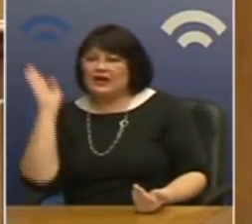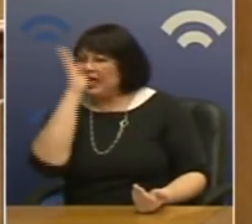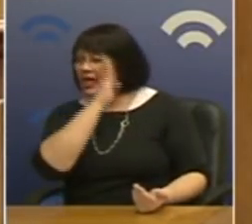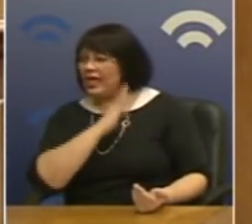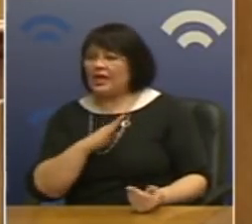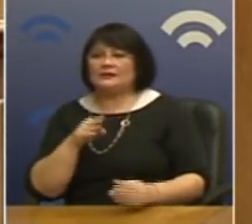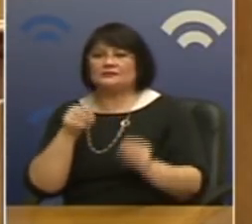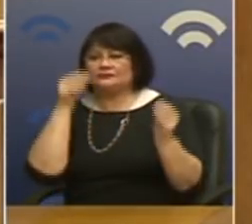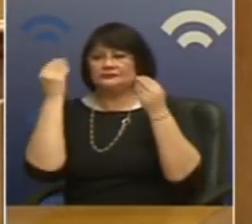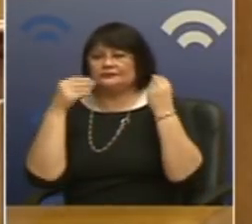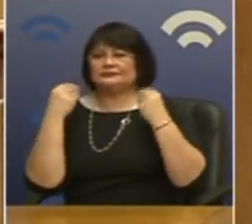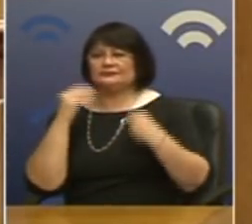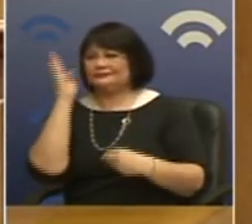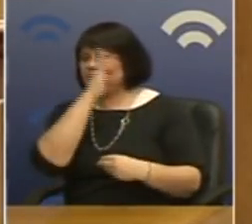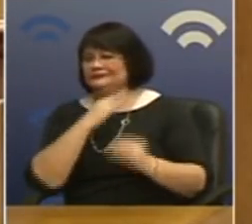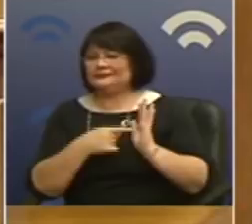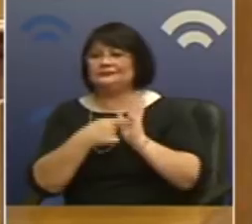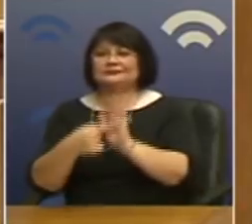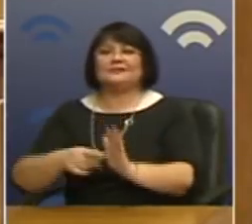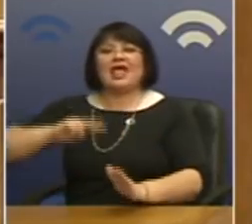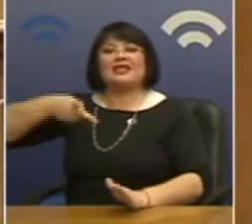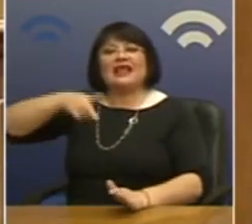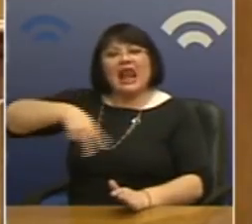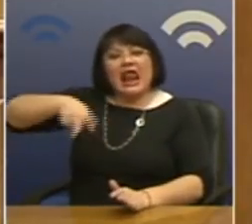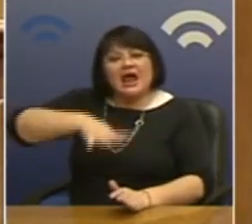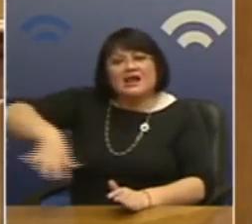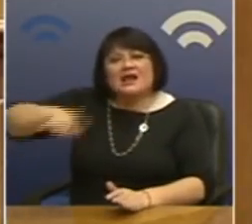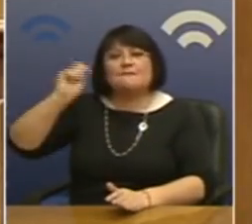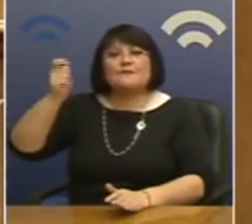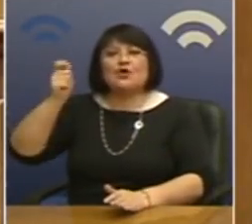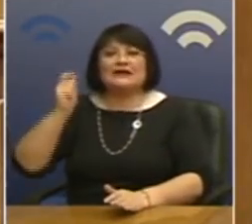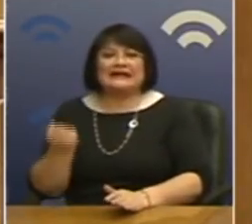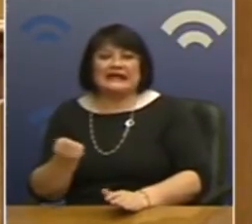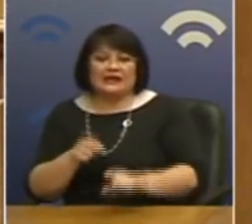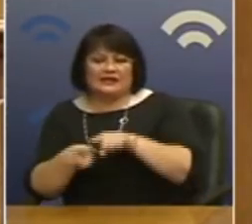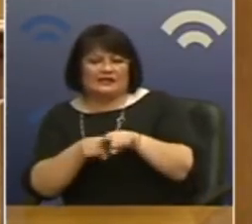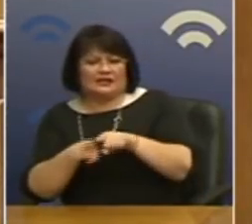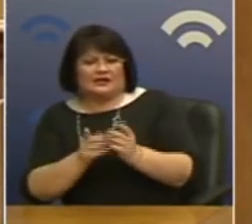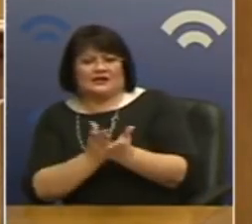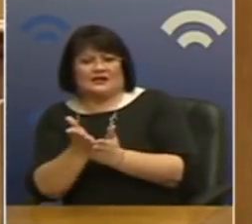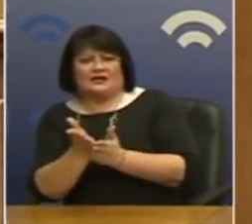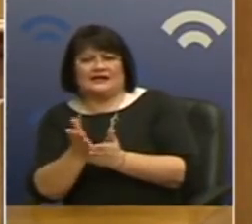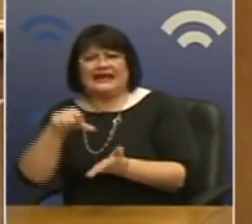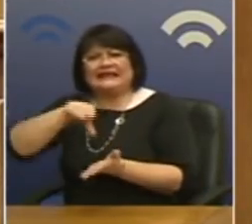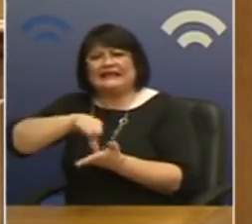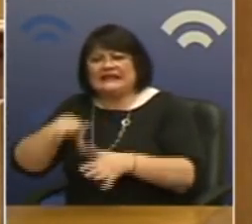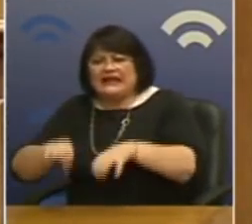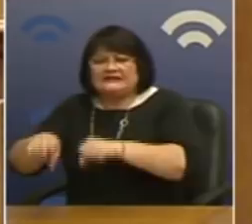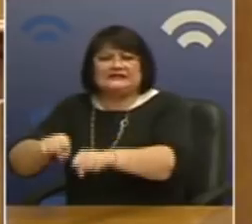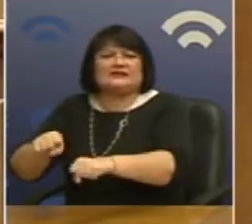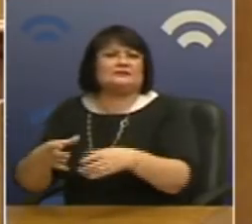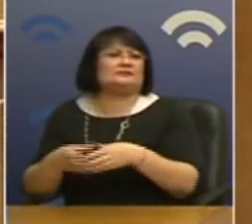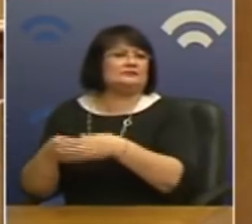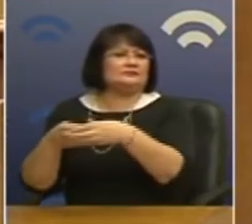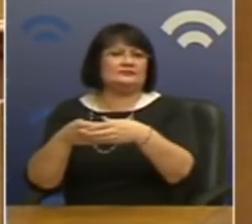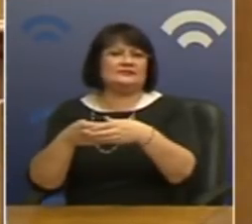ισχυρίζεστε. Γιατί η αντιλαϊκή πολιτική δεν είναι ζήτημα γενικά ηθικό, είναι ζήτημα ταξικό. Απορρέει από το ίδιο